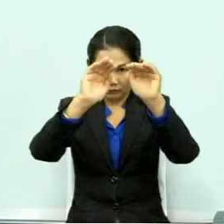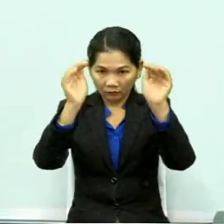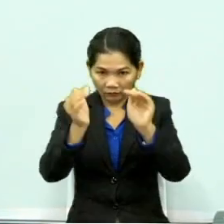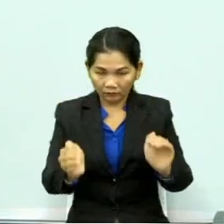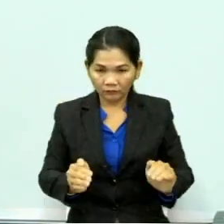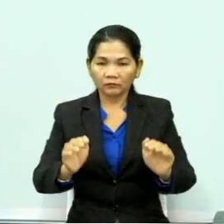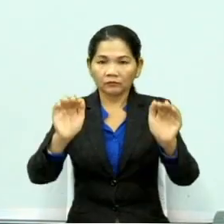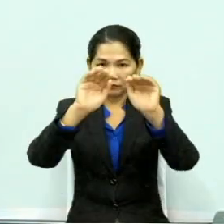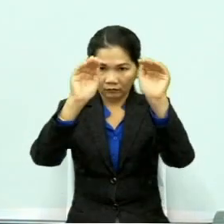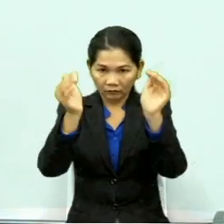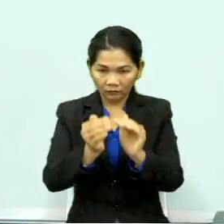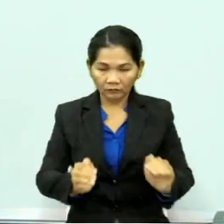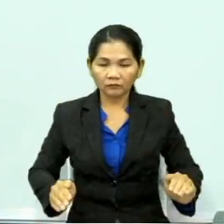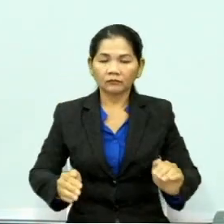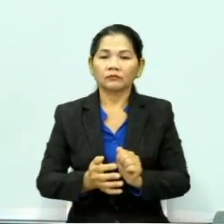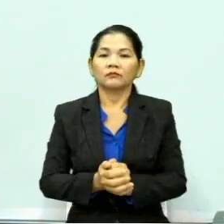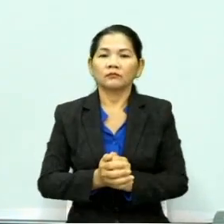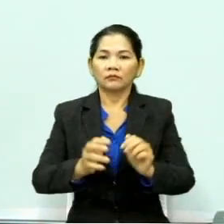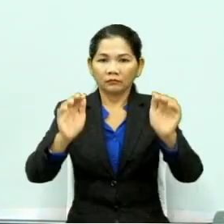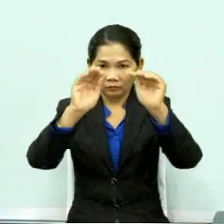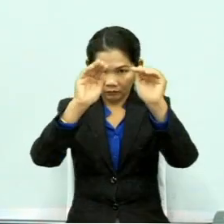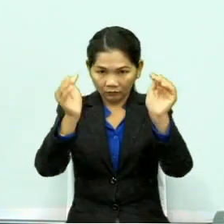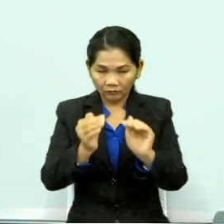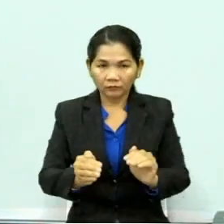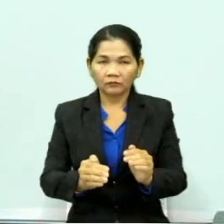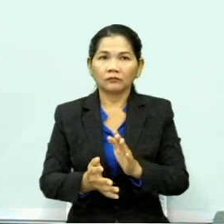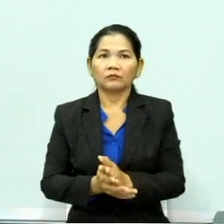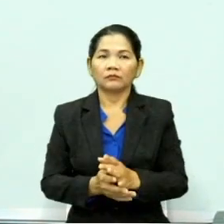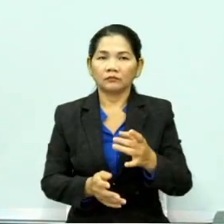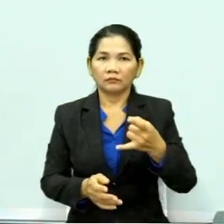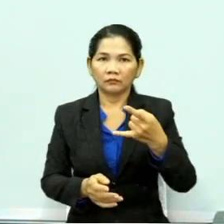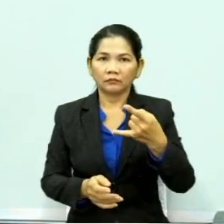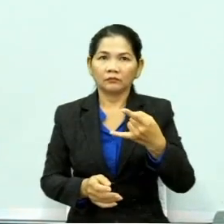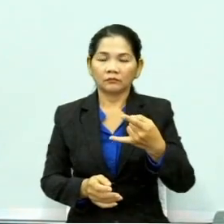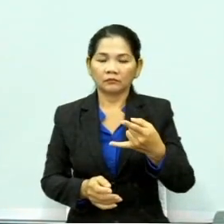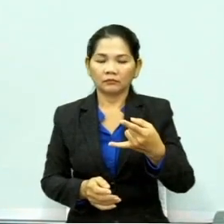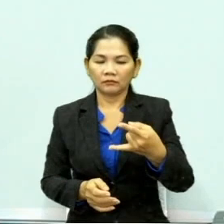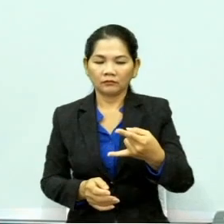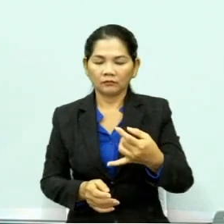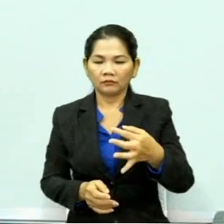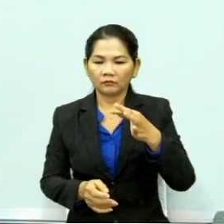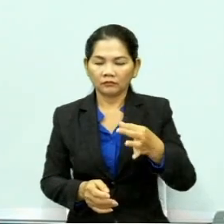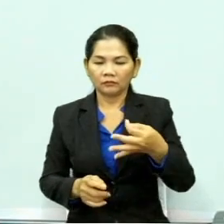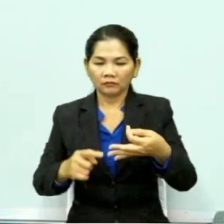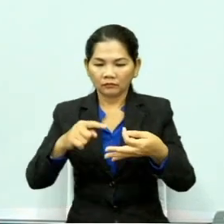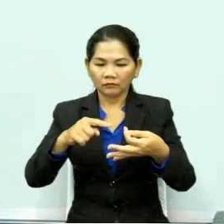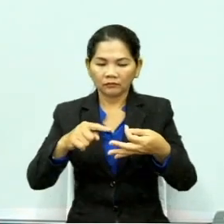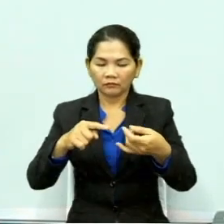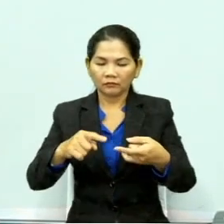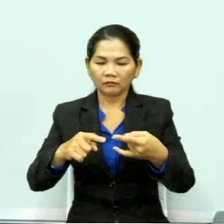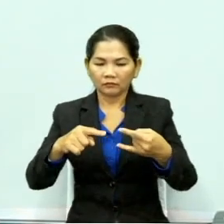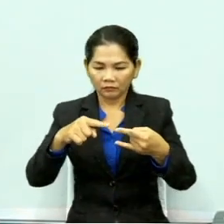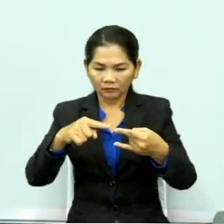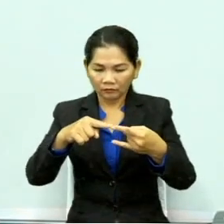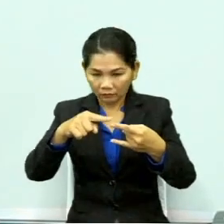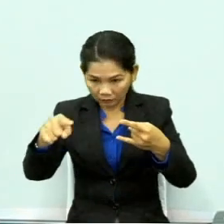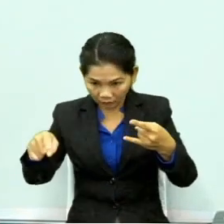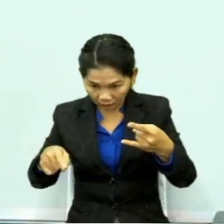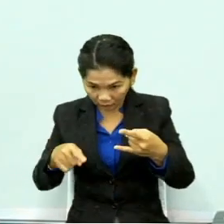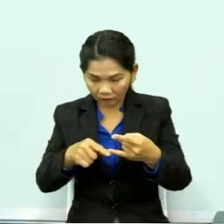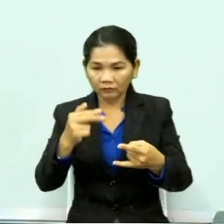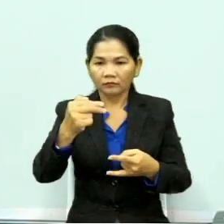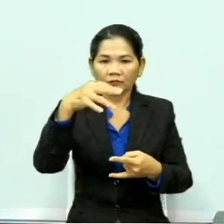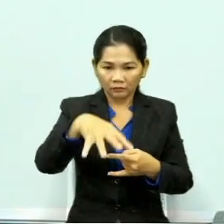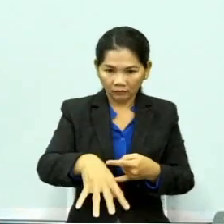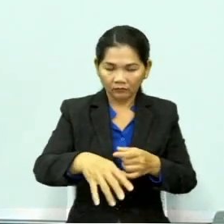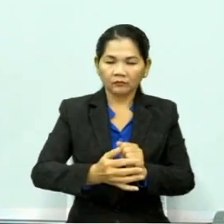là con nước nè con mơ mỡ nè chà chấm tì lại nít cứ miên sẩm than mồi rứa có vía chà vía chia tì lại đại